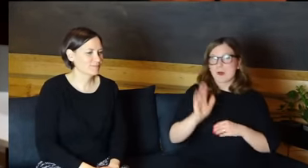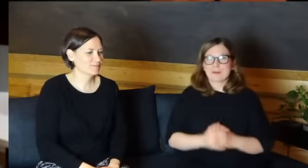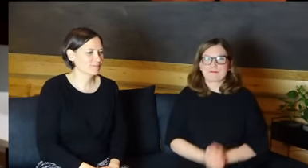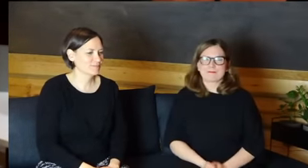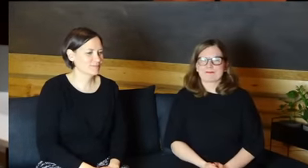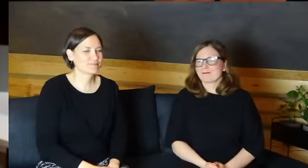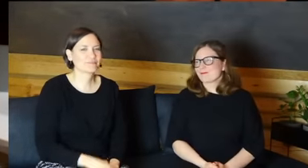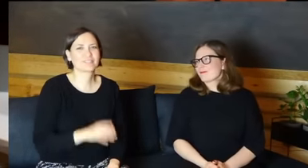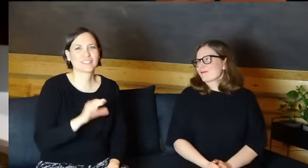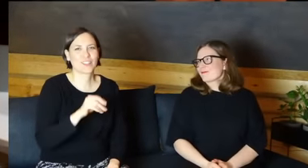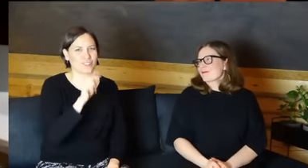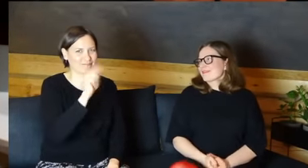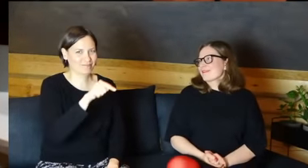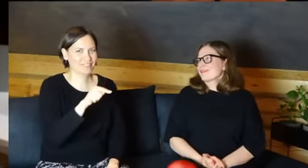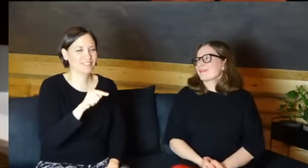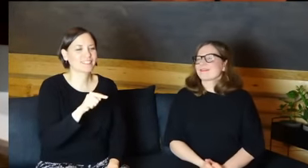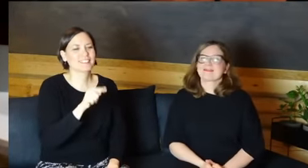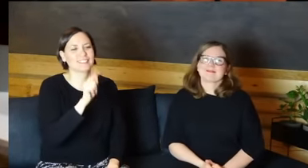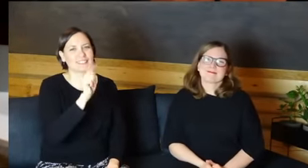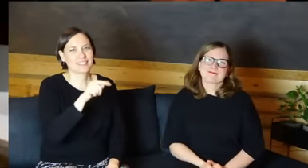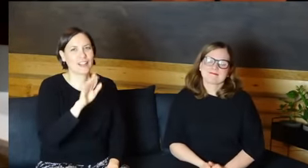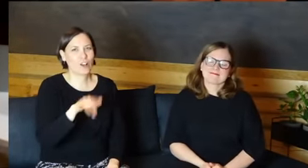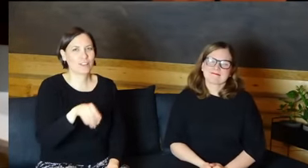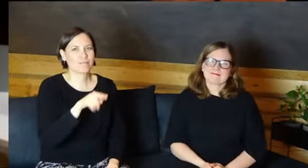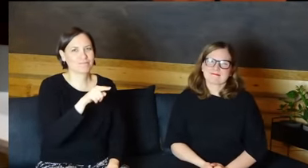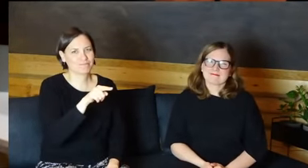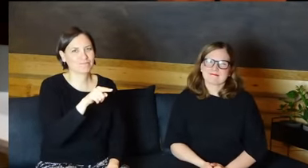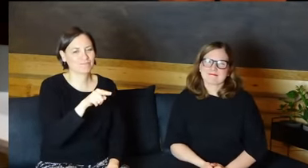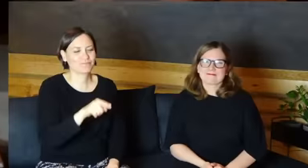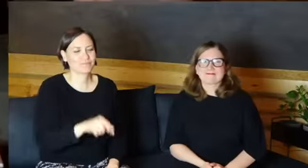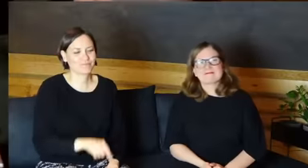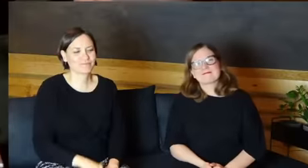Kiitos, siellä oli tota,